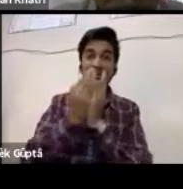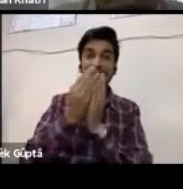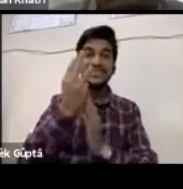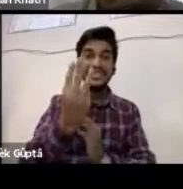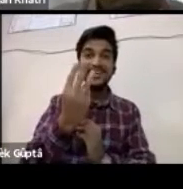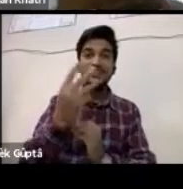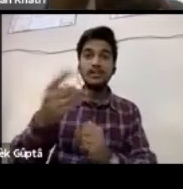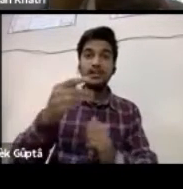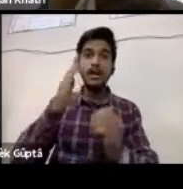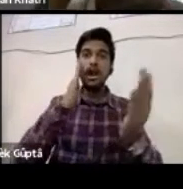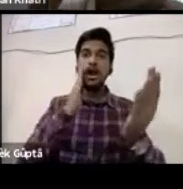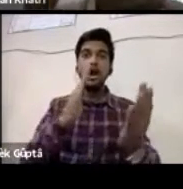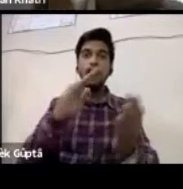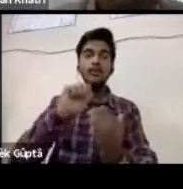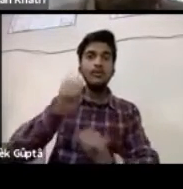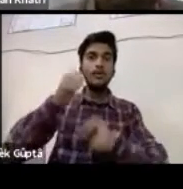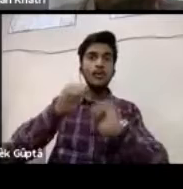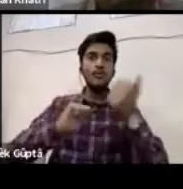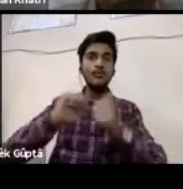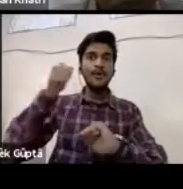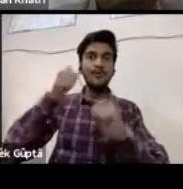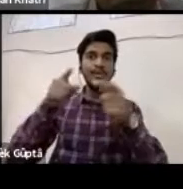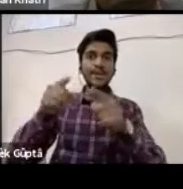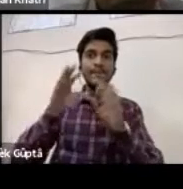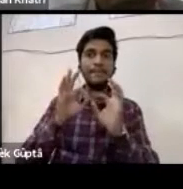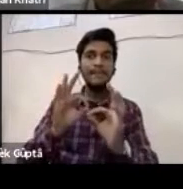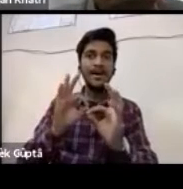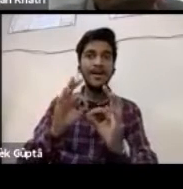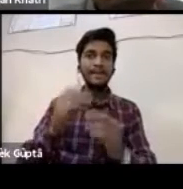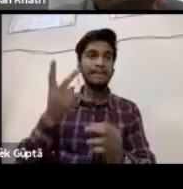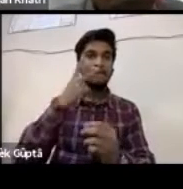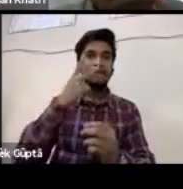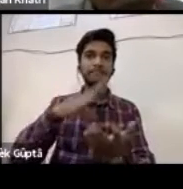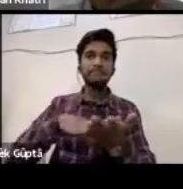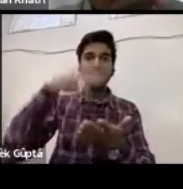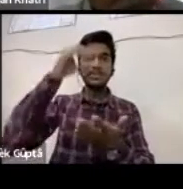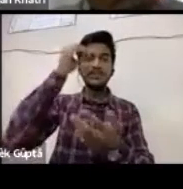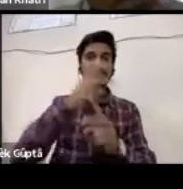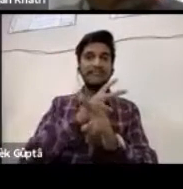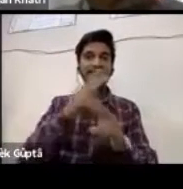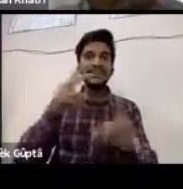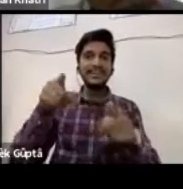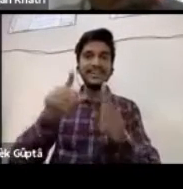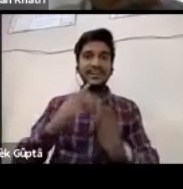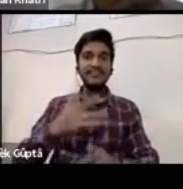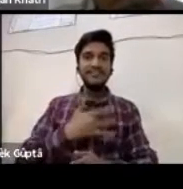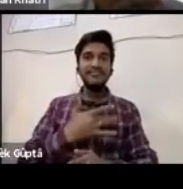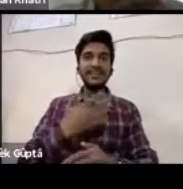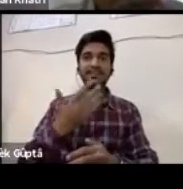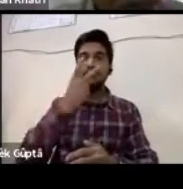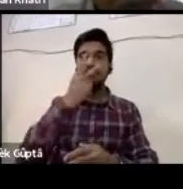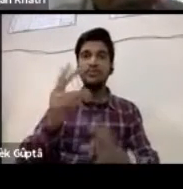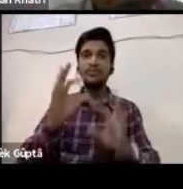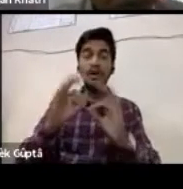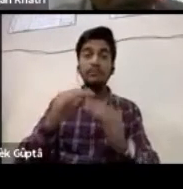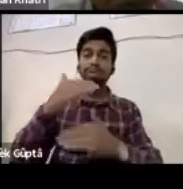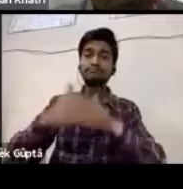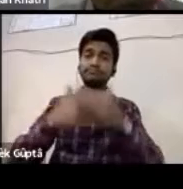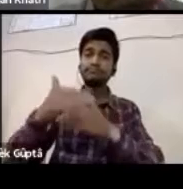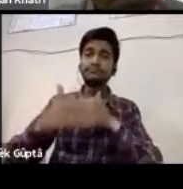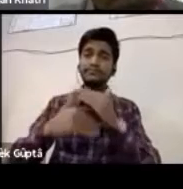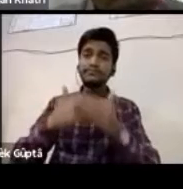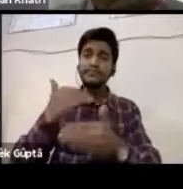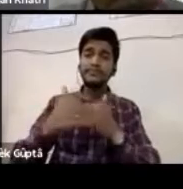तब से छूटा था आज तक छूटा हुआ। मेरे को तो सुर लयताल समझ आए नहीं थे कभी। फिर 12th में